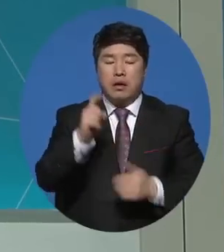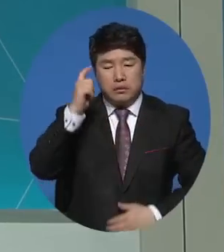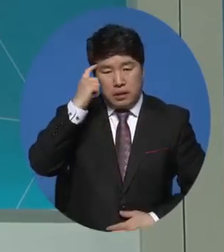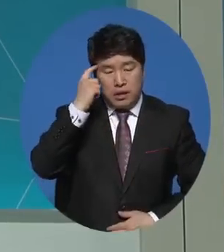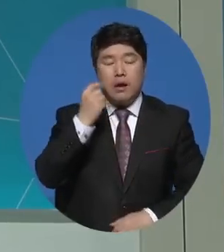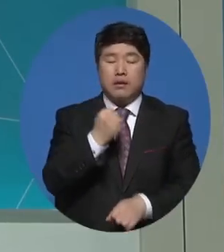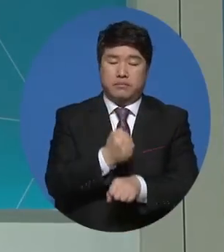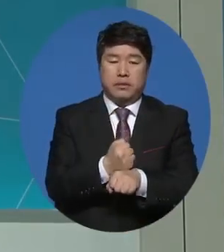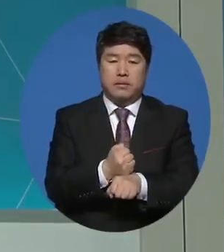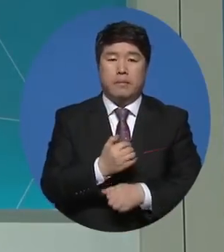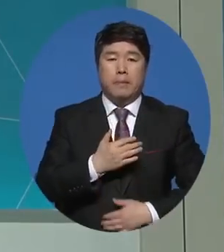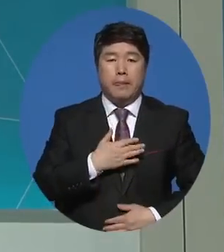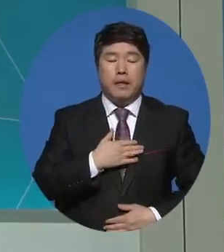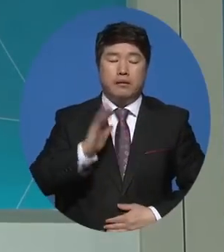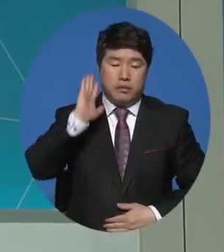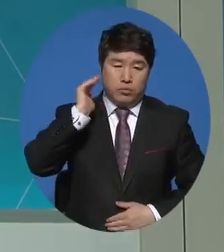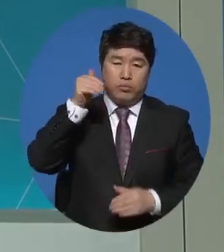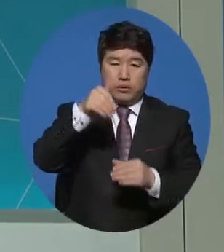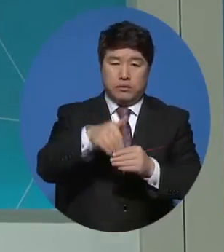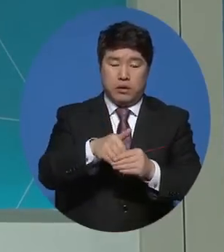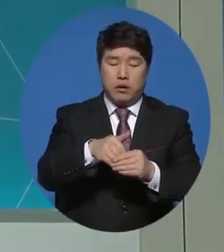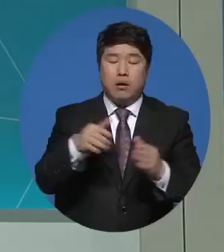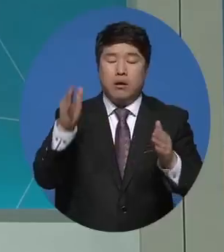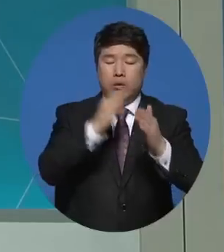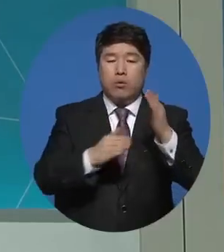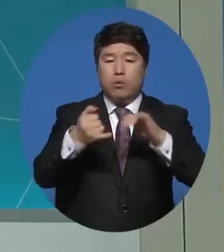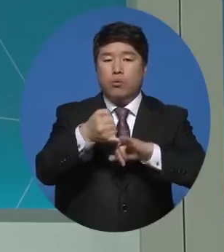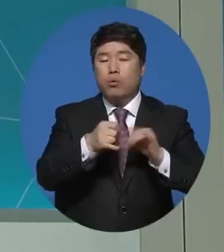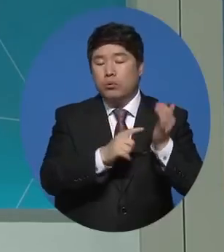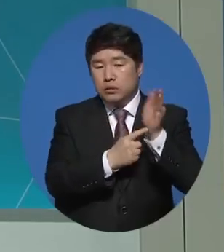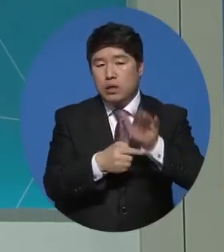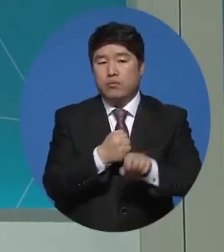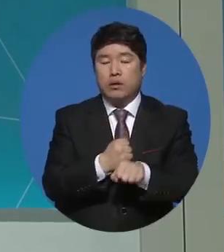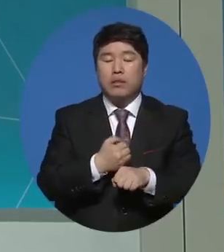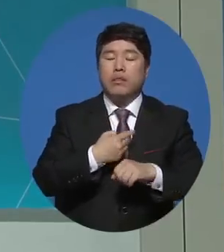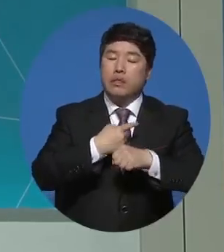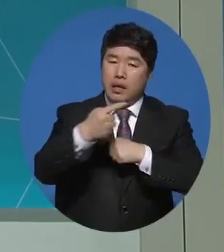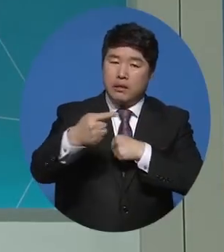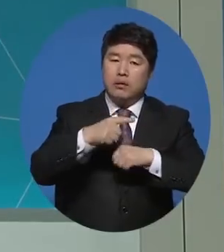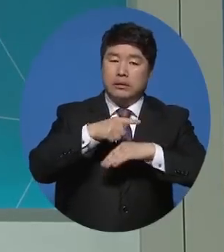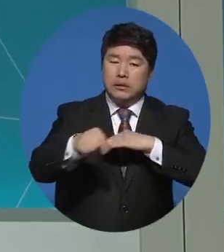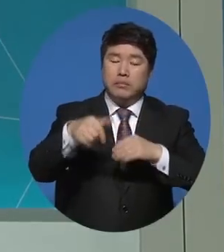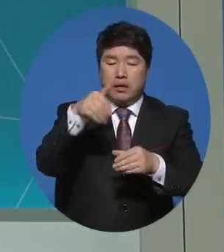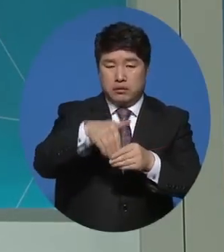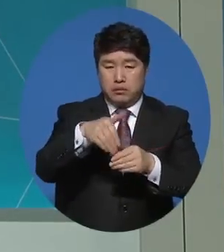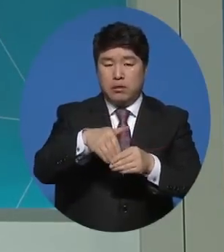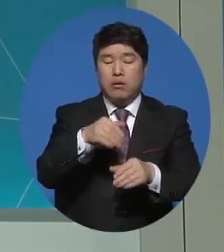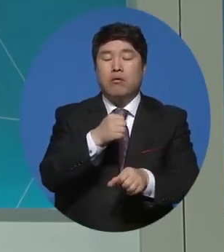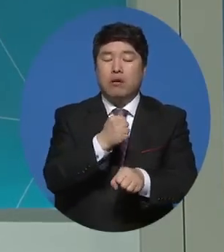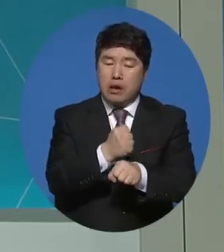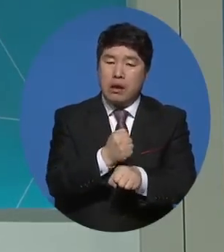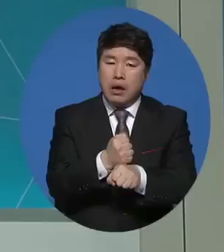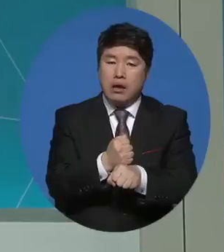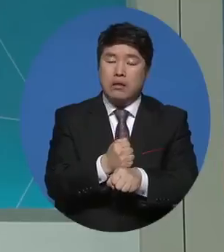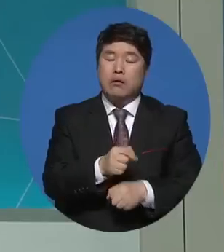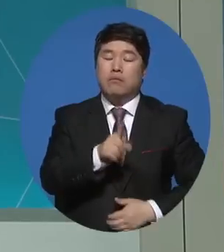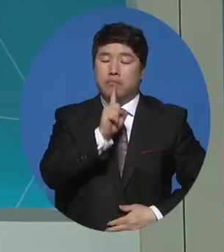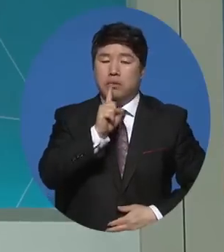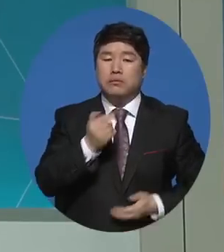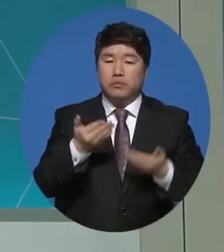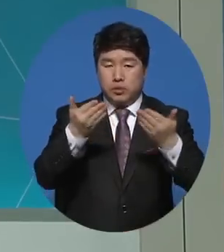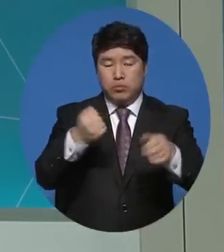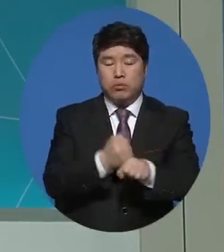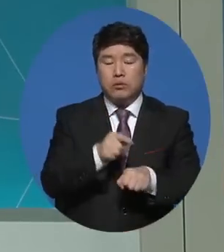생각합니다 저는 대선공약으로 개헌을 내년 지방 선거에 붙이겠다 이렇게 말씀을 드리고 그 사이에